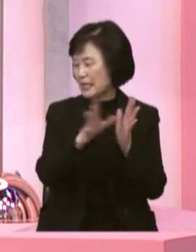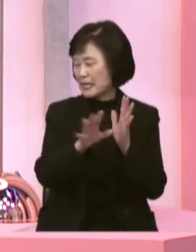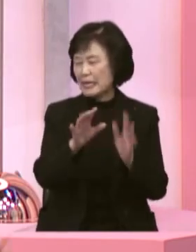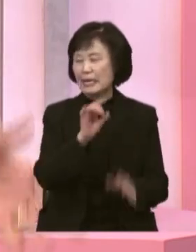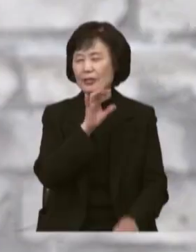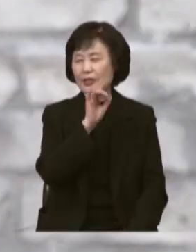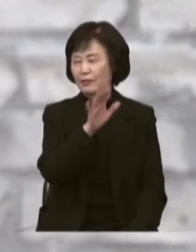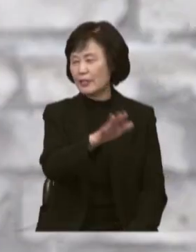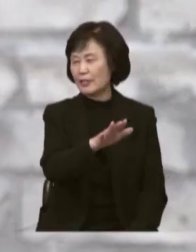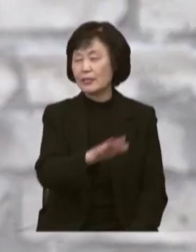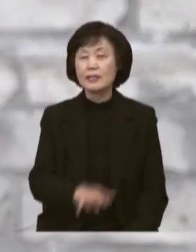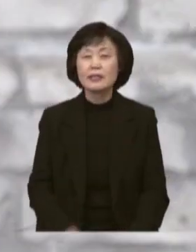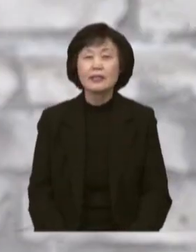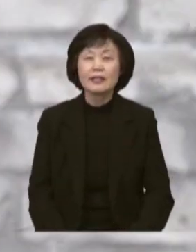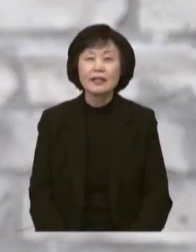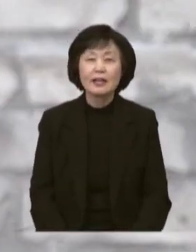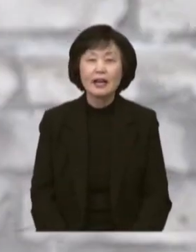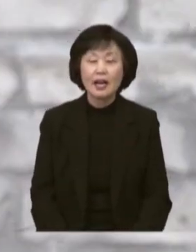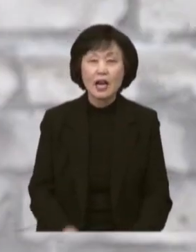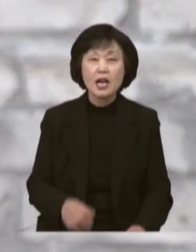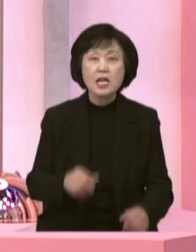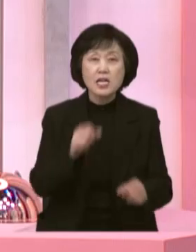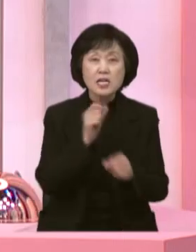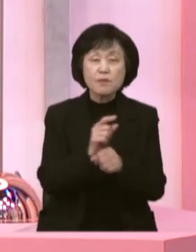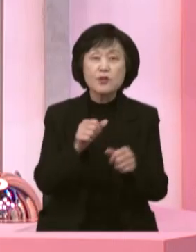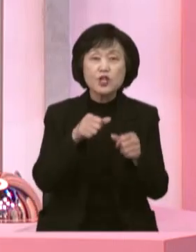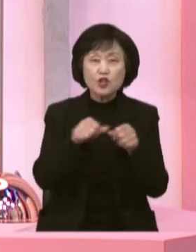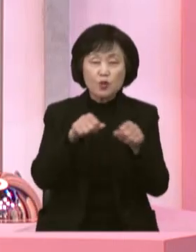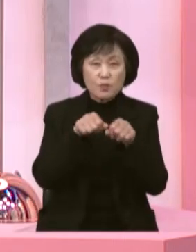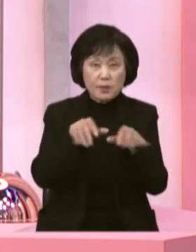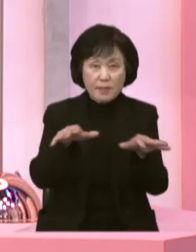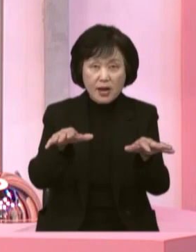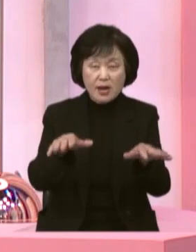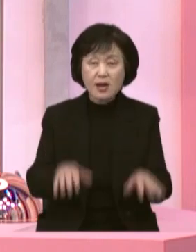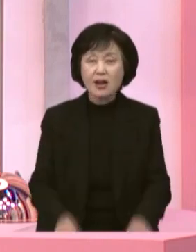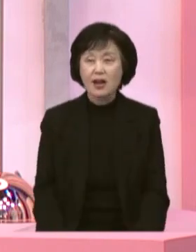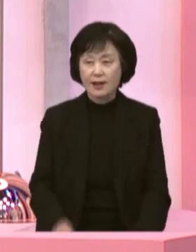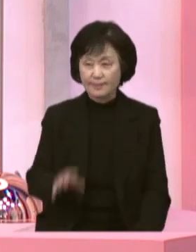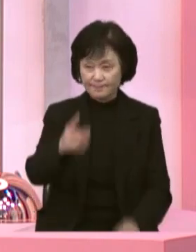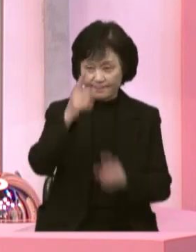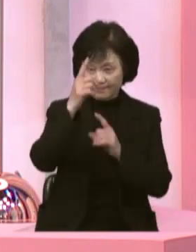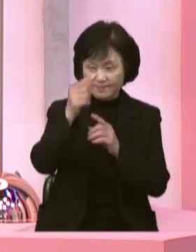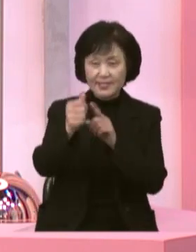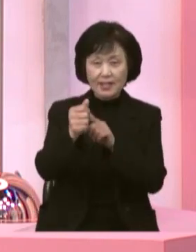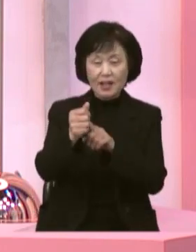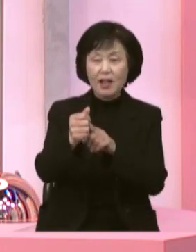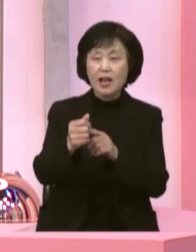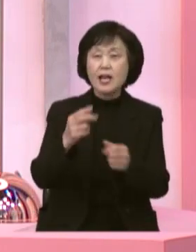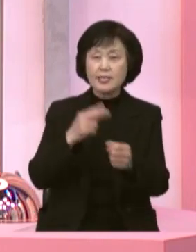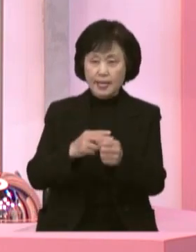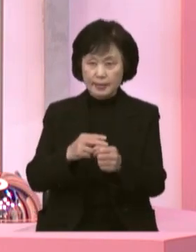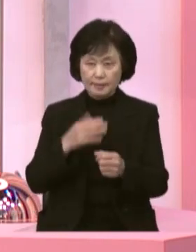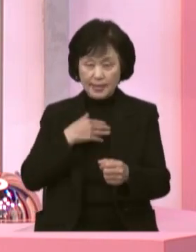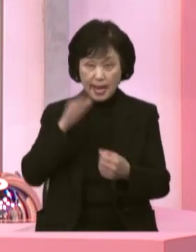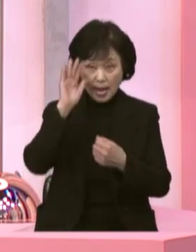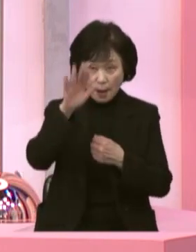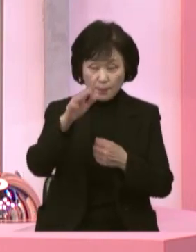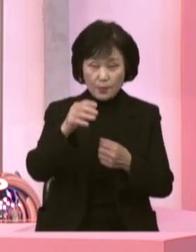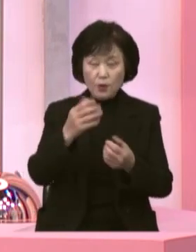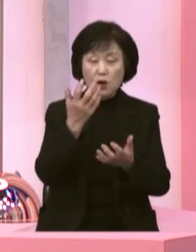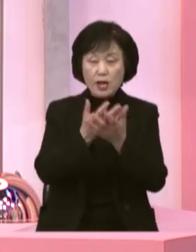걷고 있잖아. 서름이 있죠. 그래서 아 절대로 그런 일 없습니다. 너 진짜 약속하냐? 네. 전